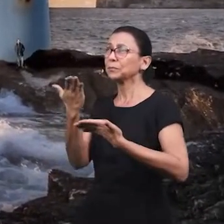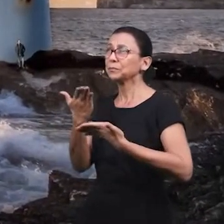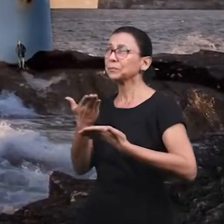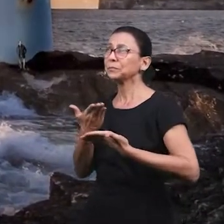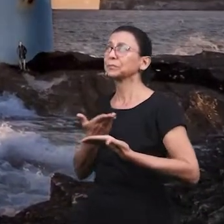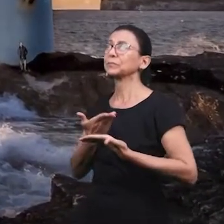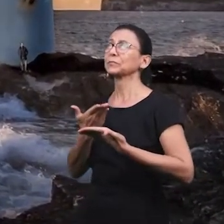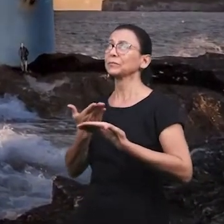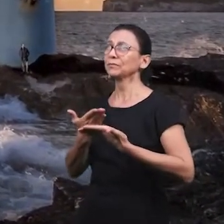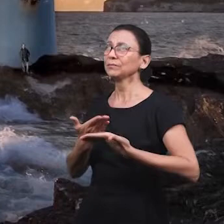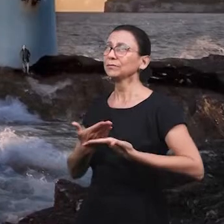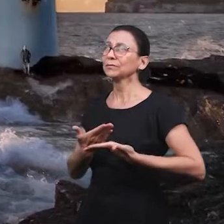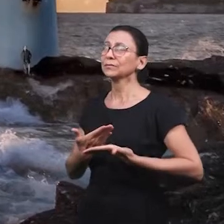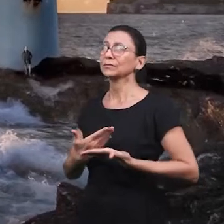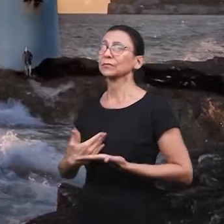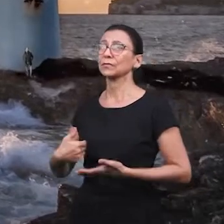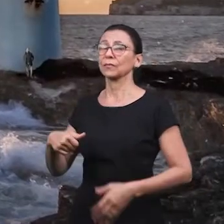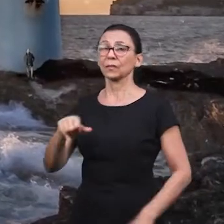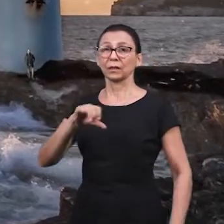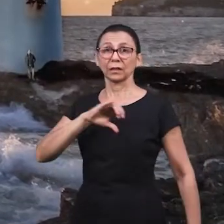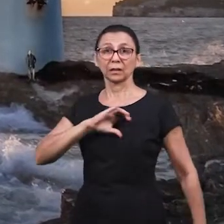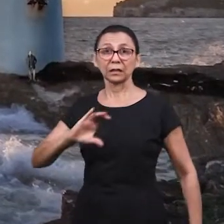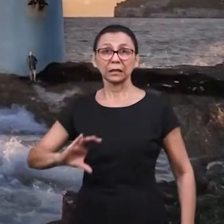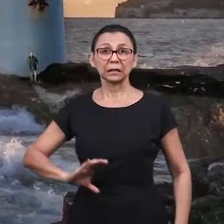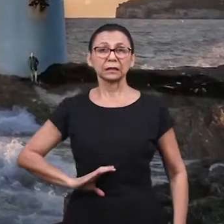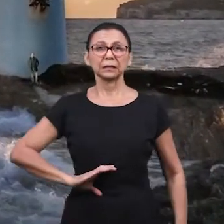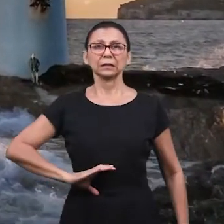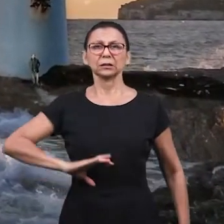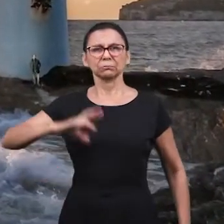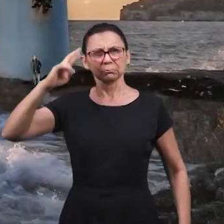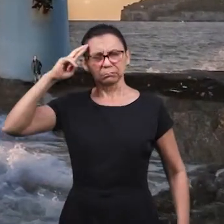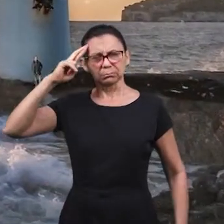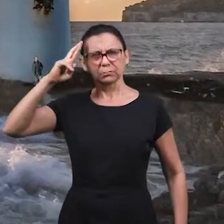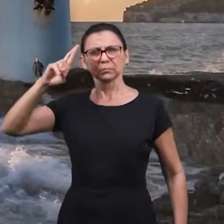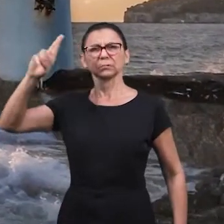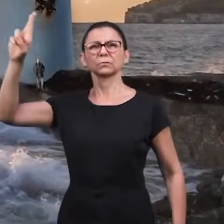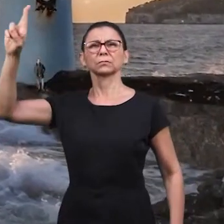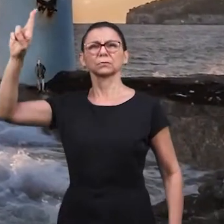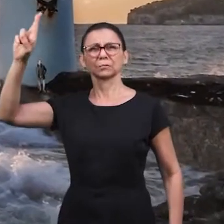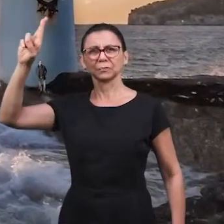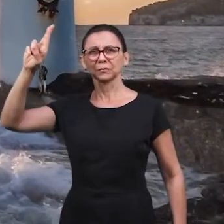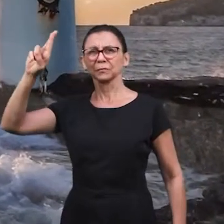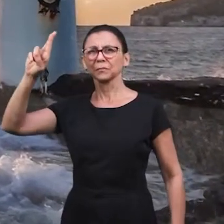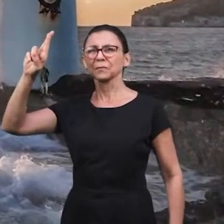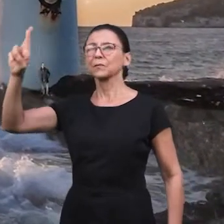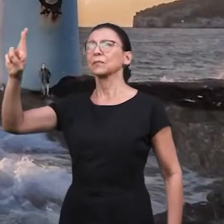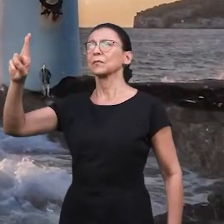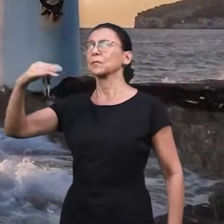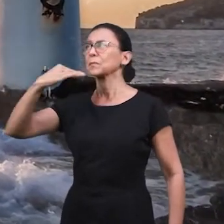ибо Ты, Христос, мой Господин, прими меня,